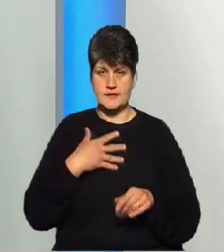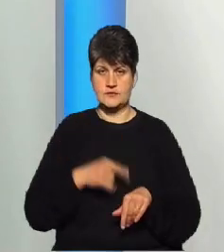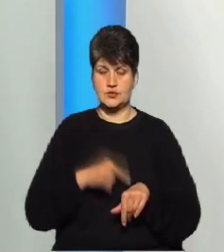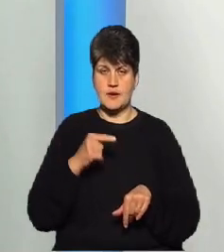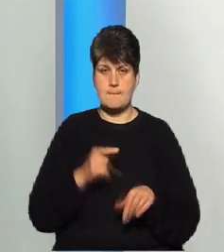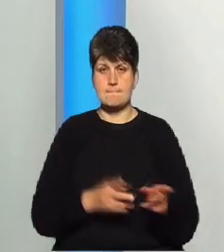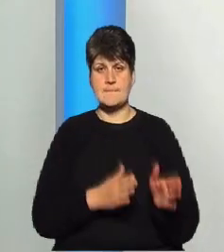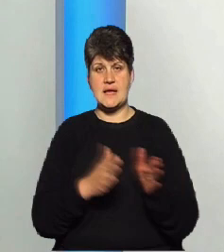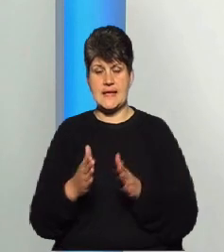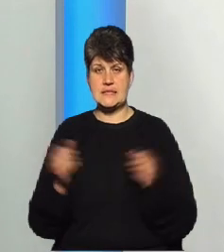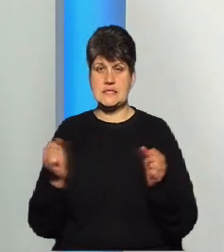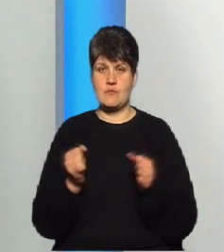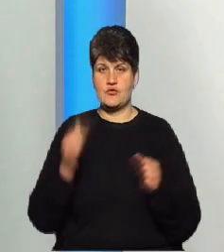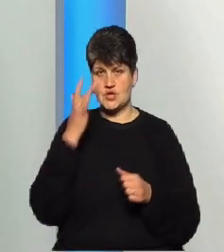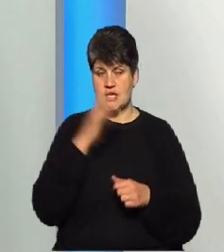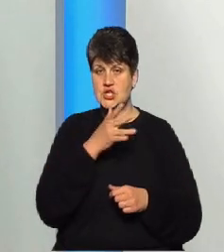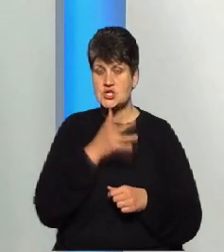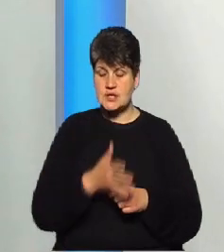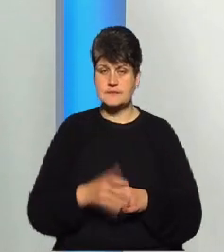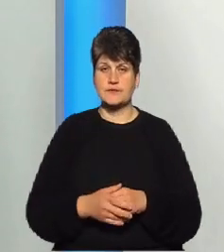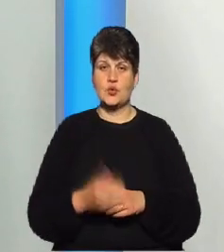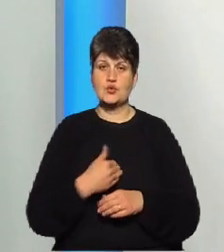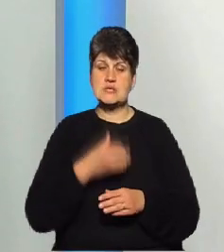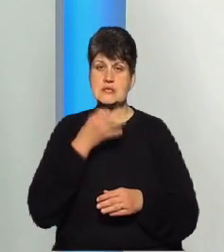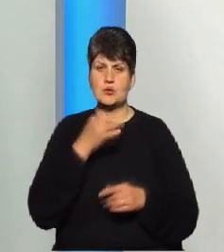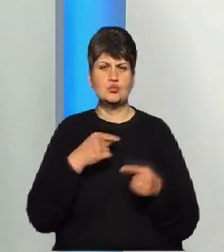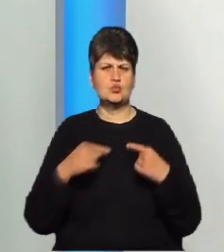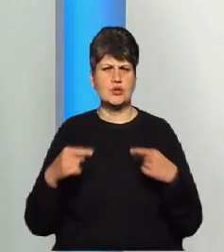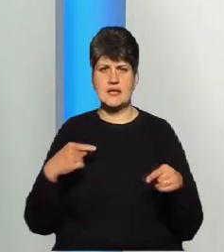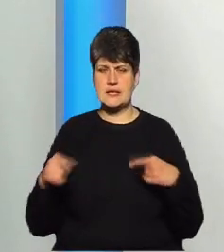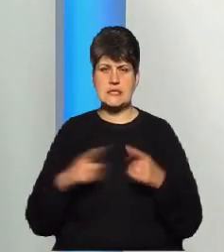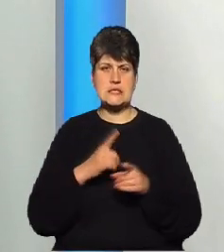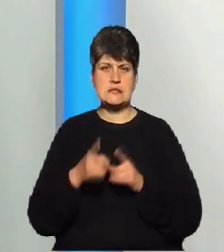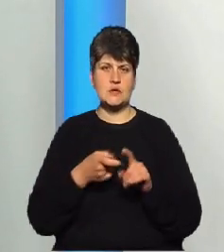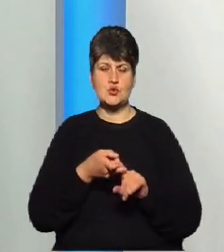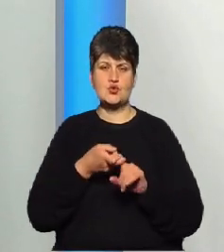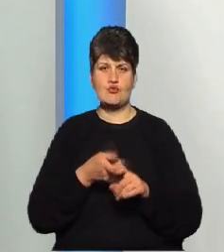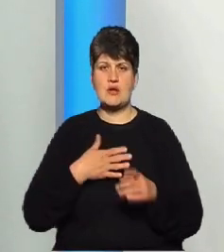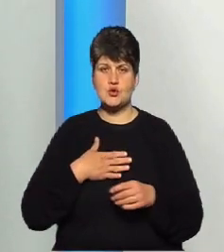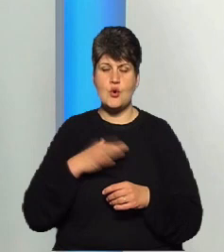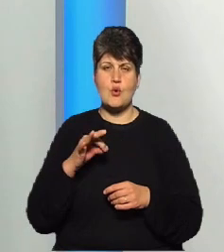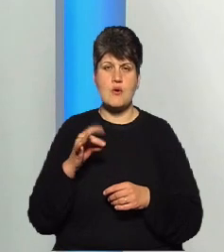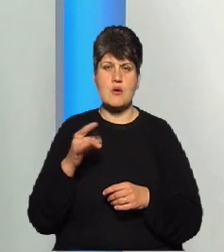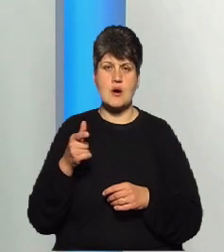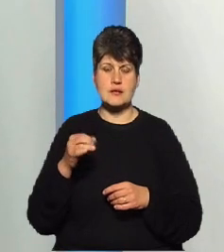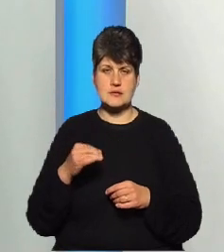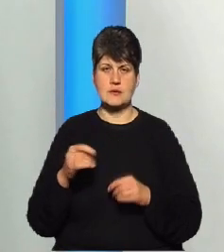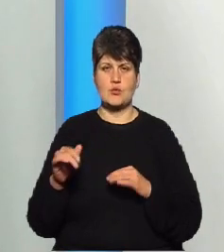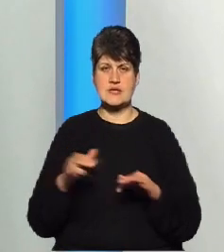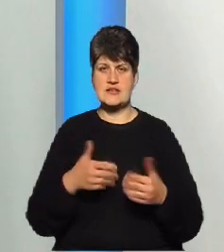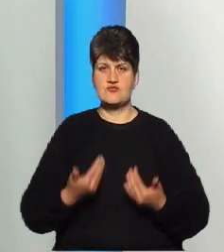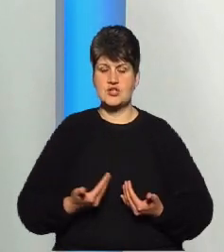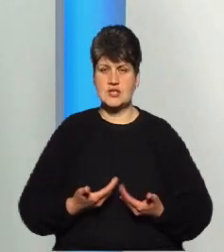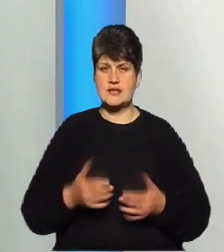Ну, зрештою, хочу зазначити, що будь-які зміни стосовно нашого організму, нашої процесів життєдіяльності – це є стрес для